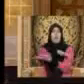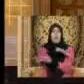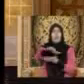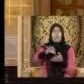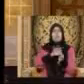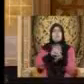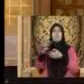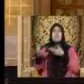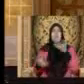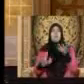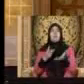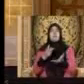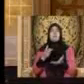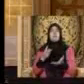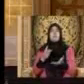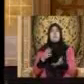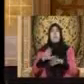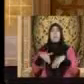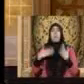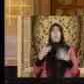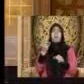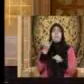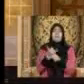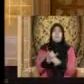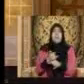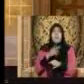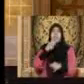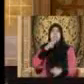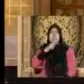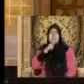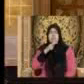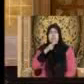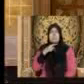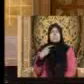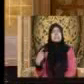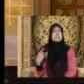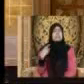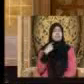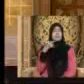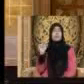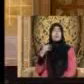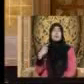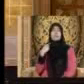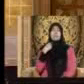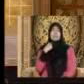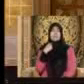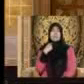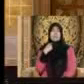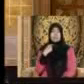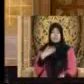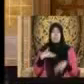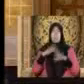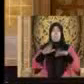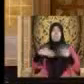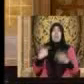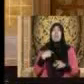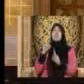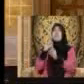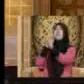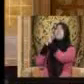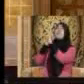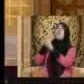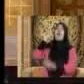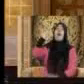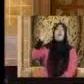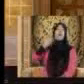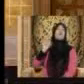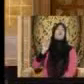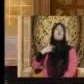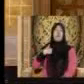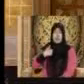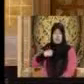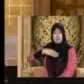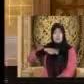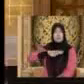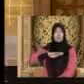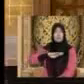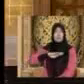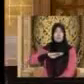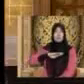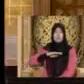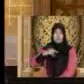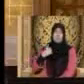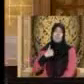النتائج من يتحملها؟ إذا وقفنا بين يدي الله سبحانه وتعالى من سيتحملها؟